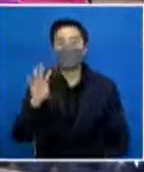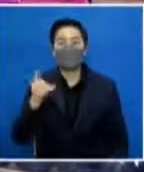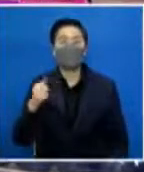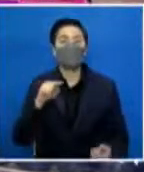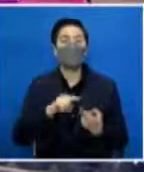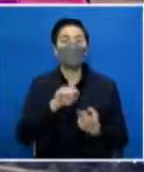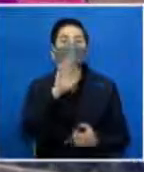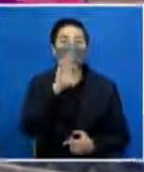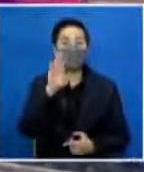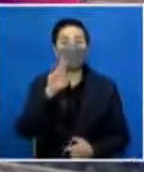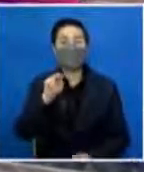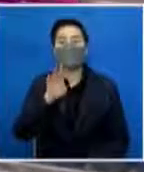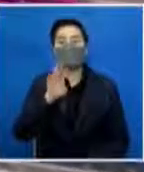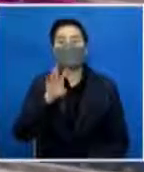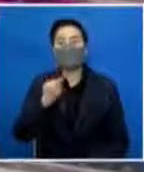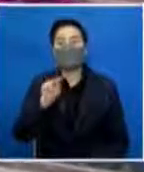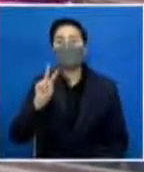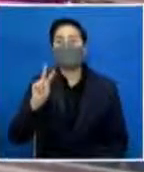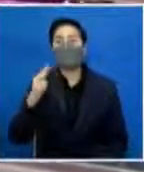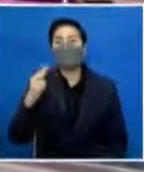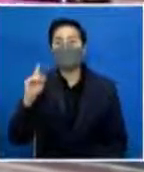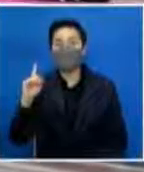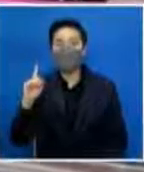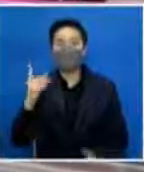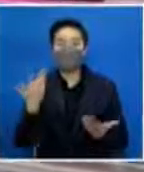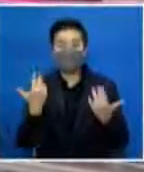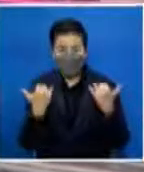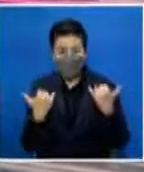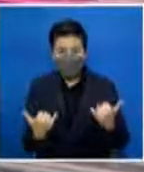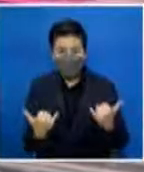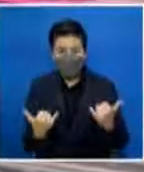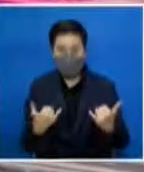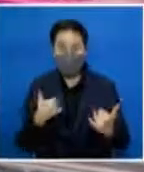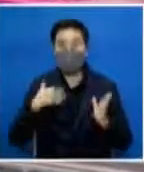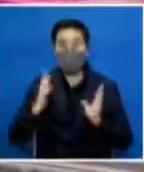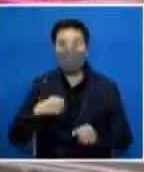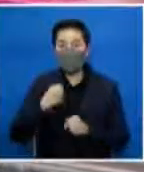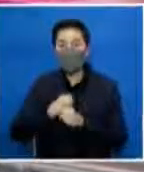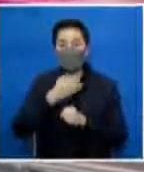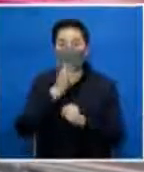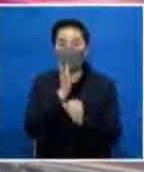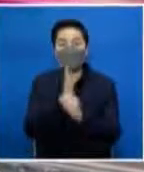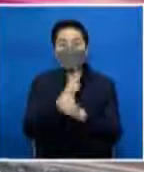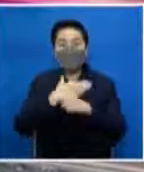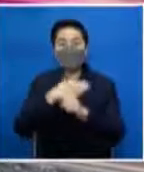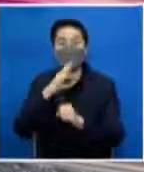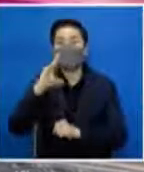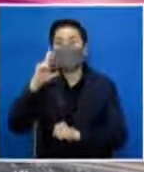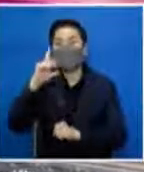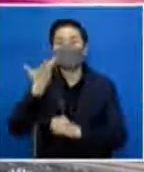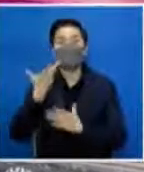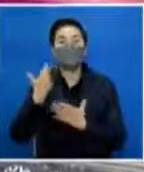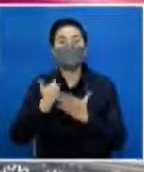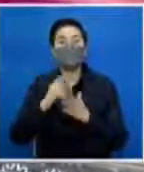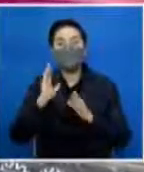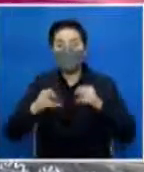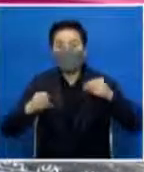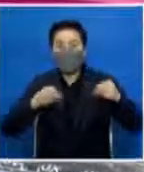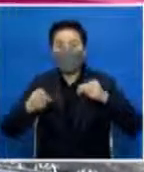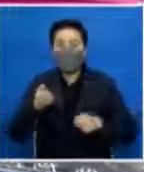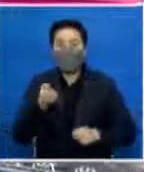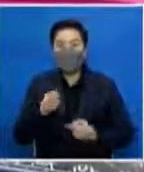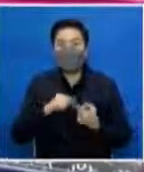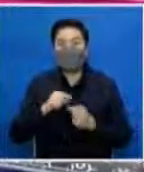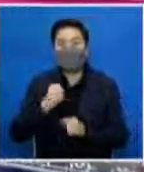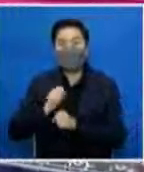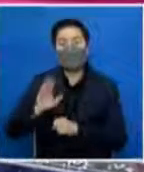ง Facebook Live NBT2HD ค่ะส่วนตอนนี้นะคะเจ้าหน้าที่จากธนาคารออมสินทีมงานถ่ายทอดสด Facebook Live